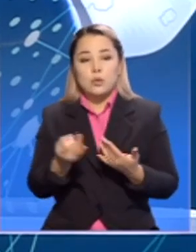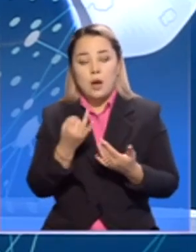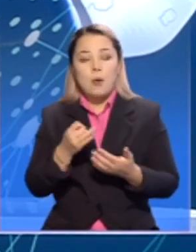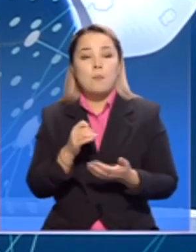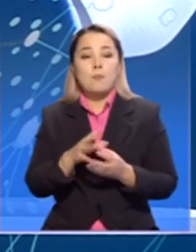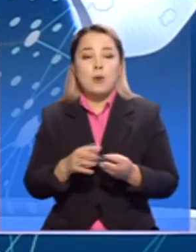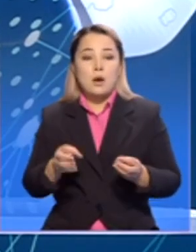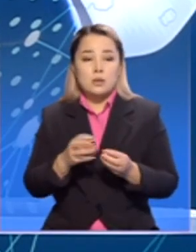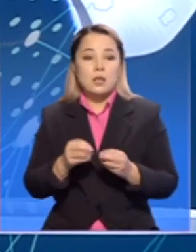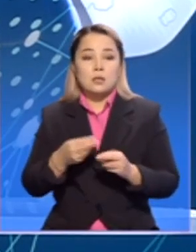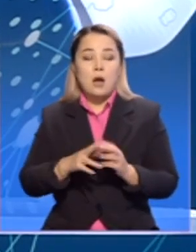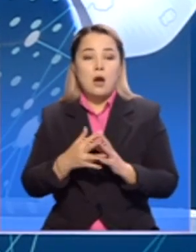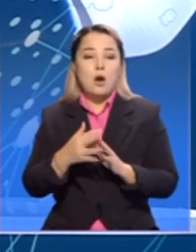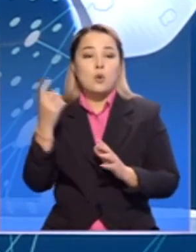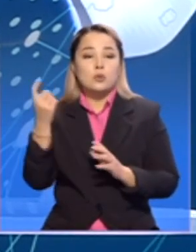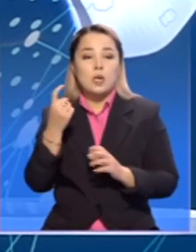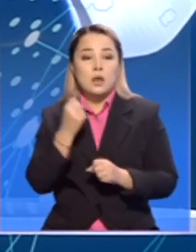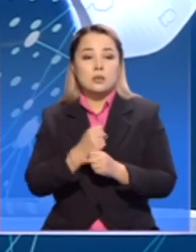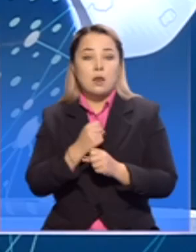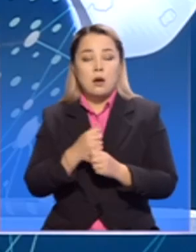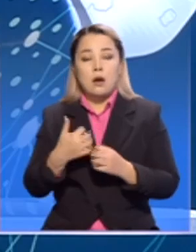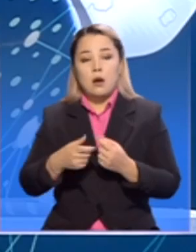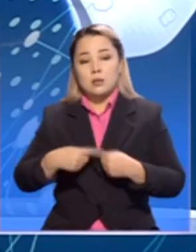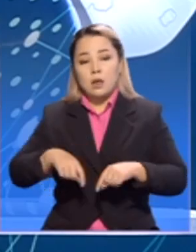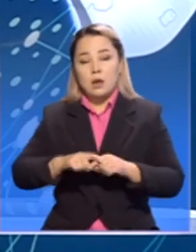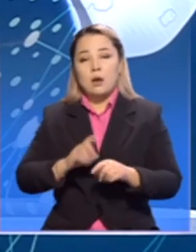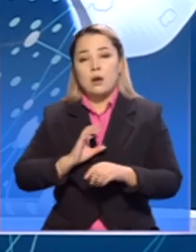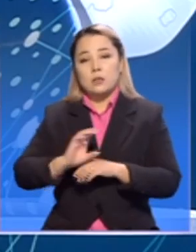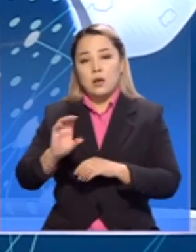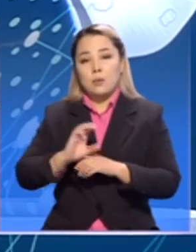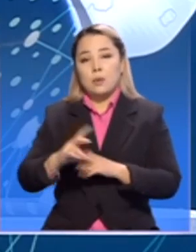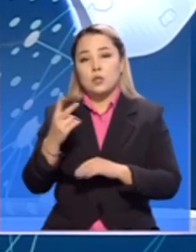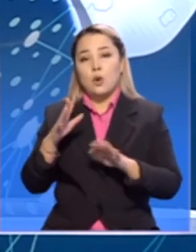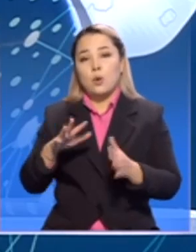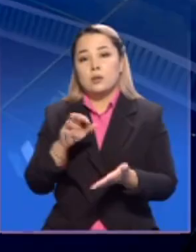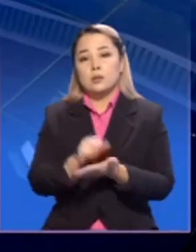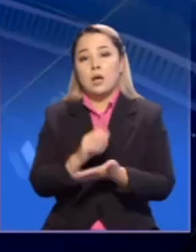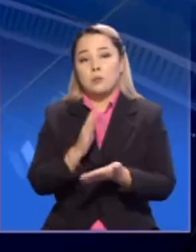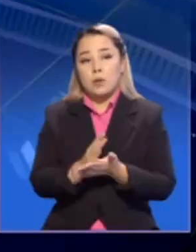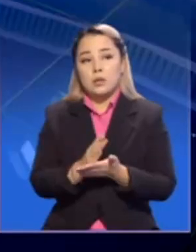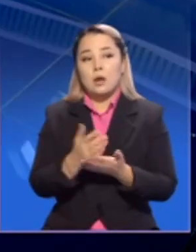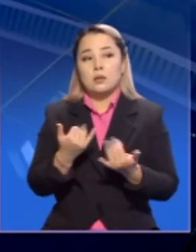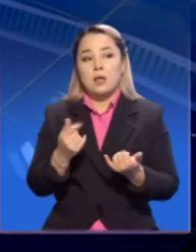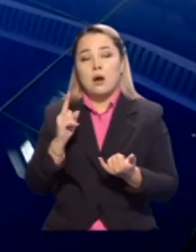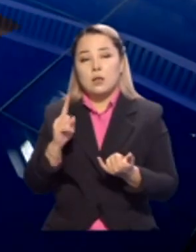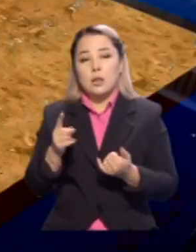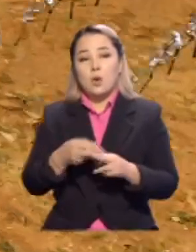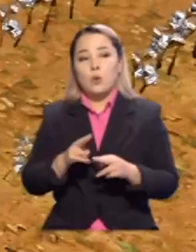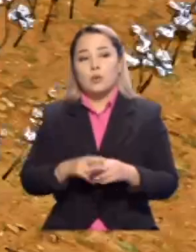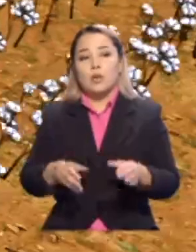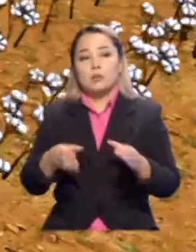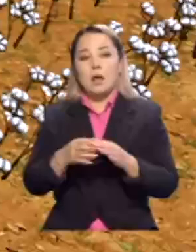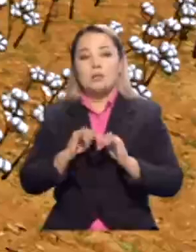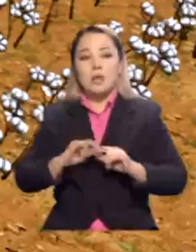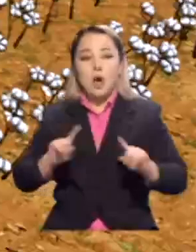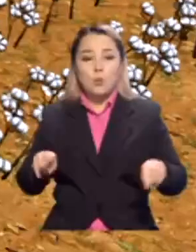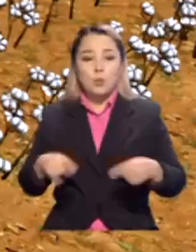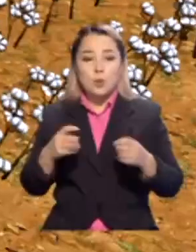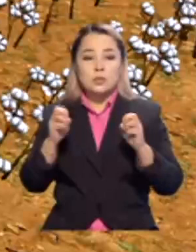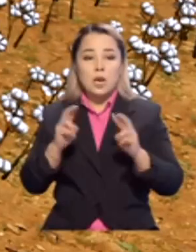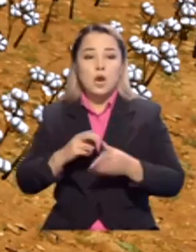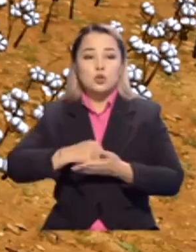мақта Қазақстанның ауыл шаруашылығы өнімдері арасында экспорт бойынша 2-ші орында. Алайда осы саланы дамыту үшін